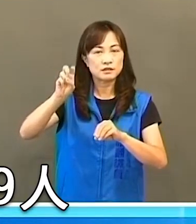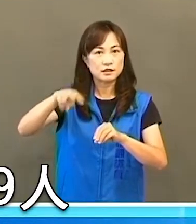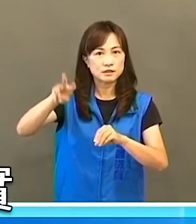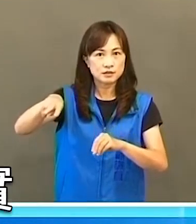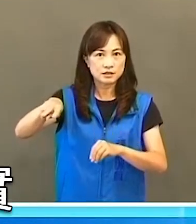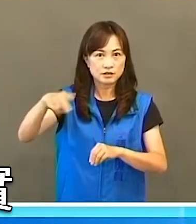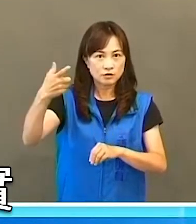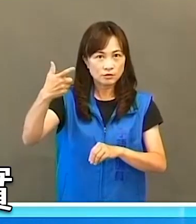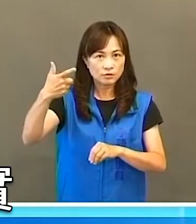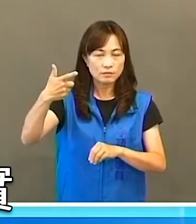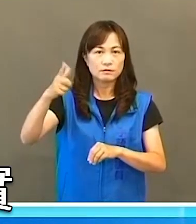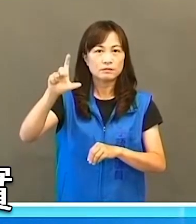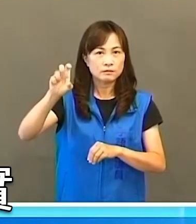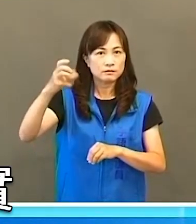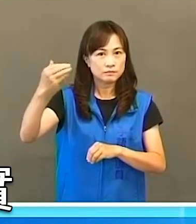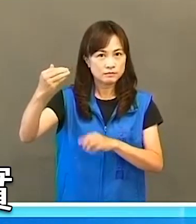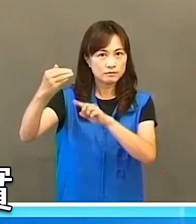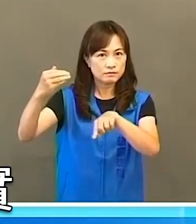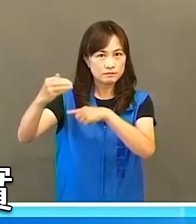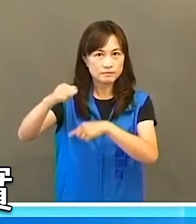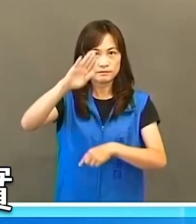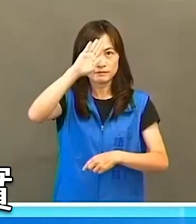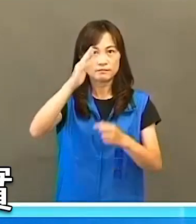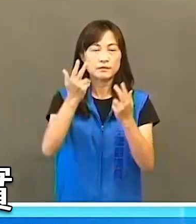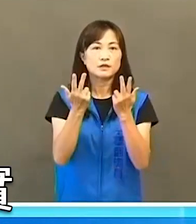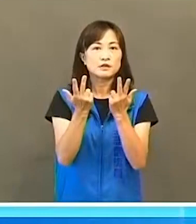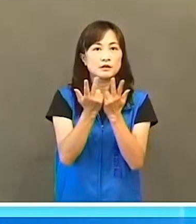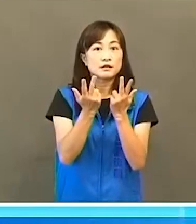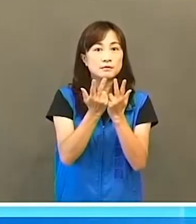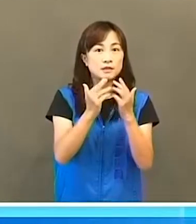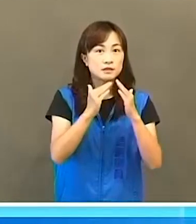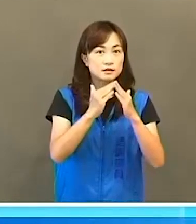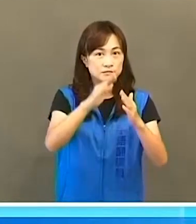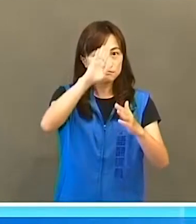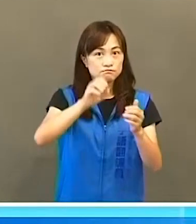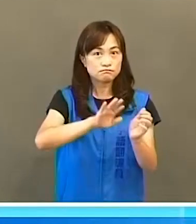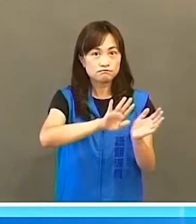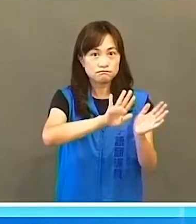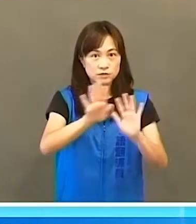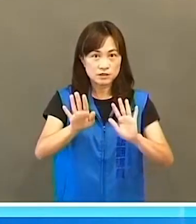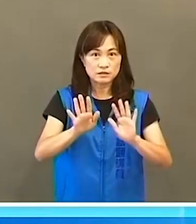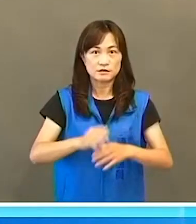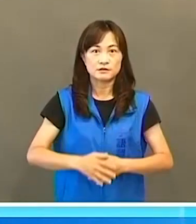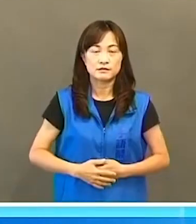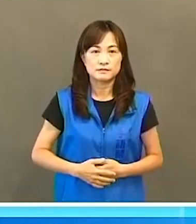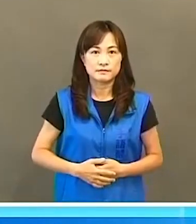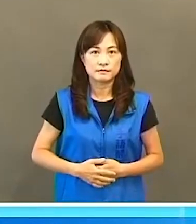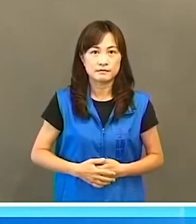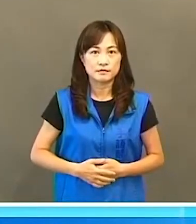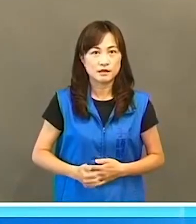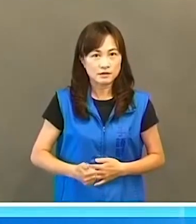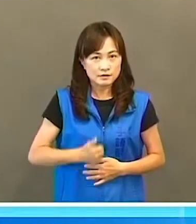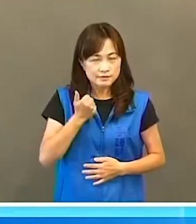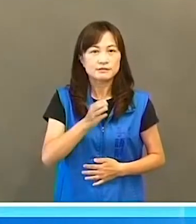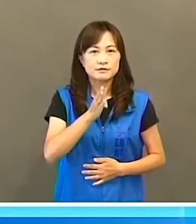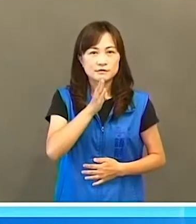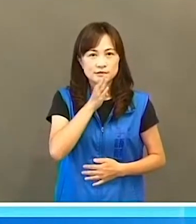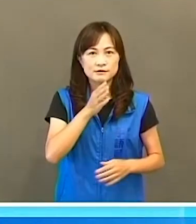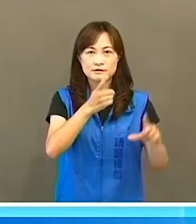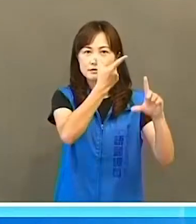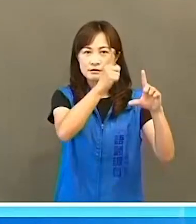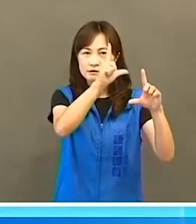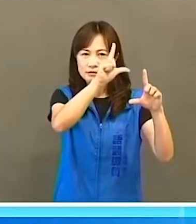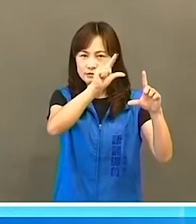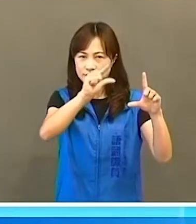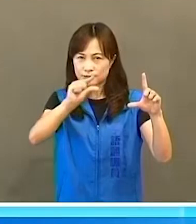12669人。那新北市的疫情确实是在缓降当中，尤其我们这